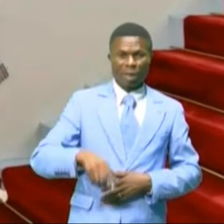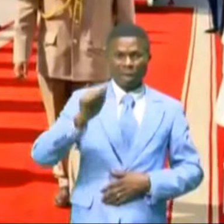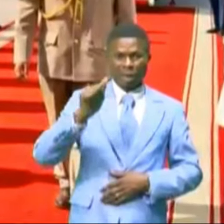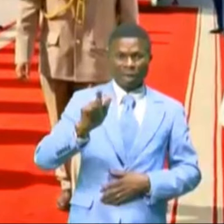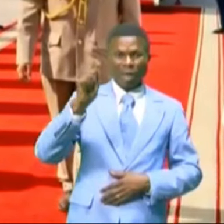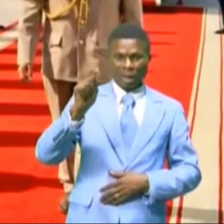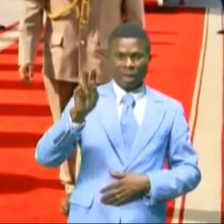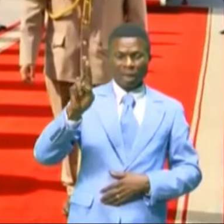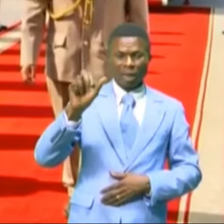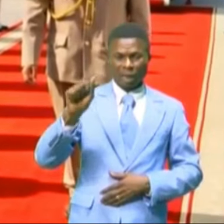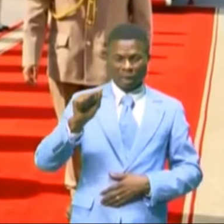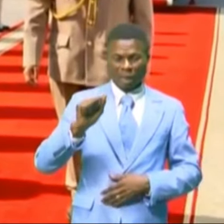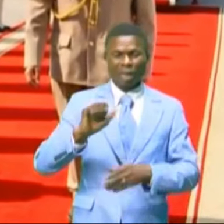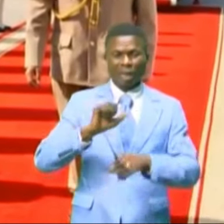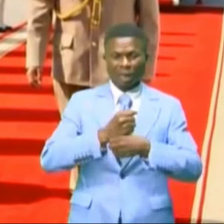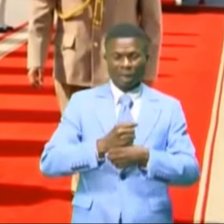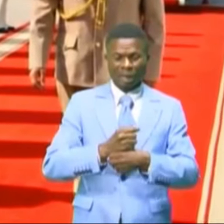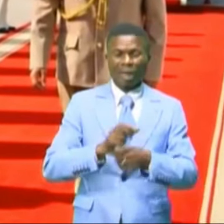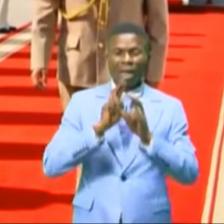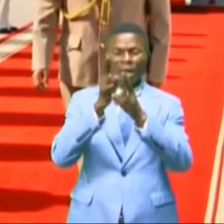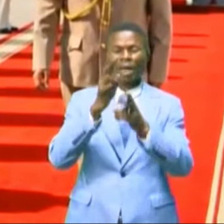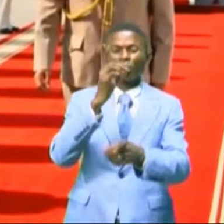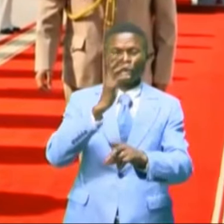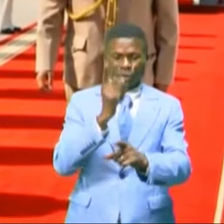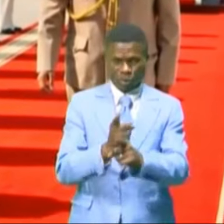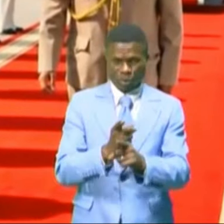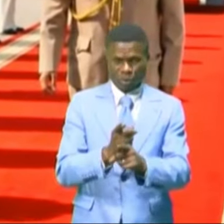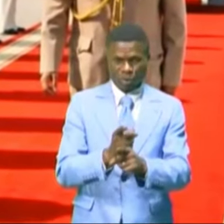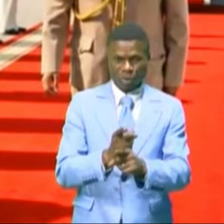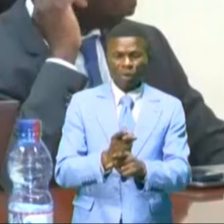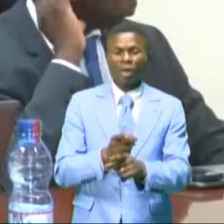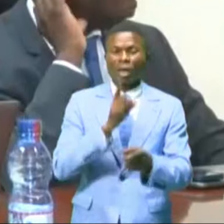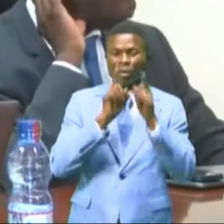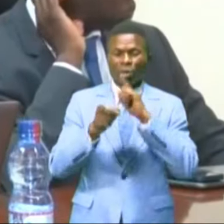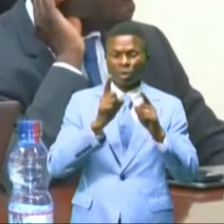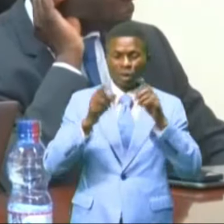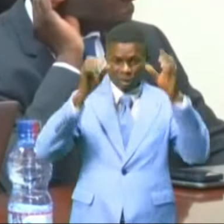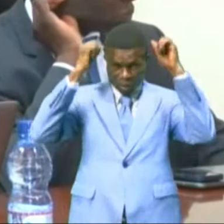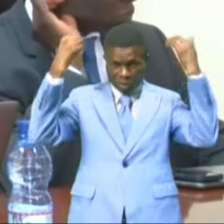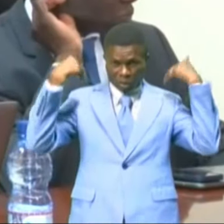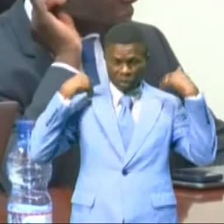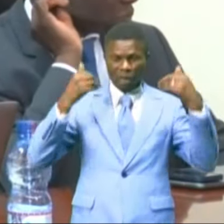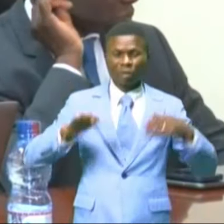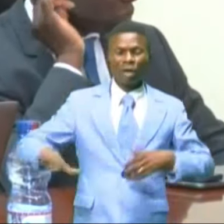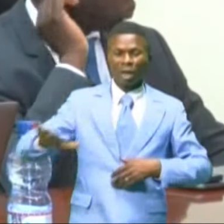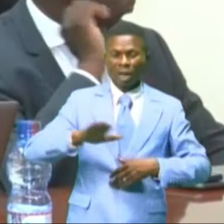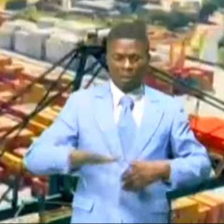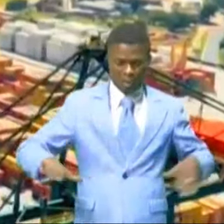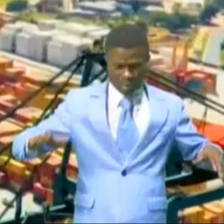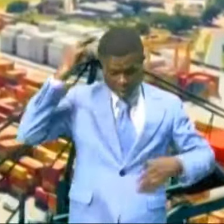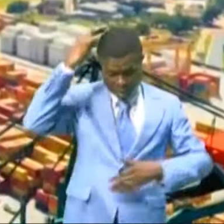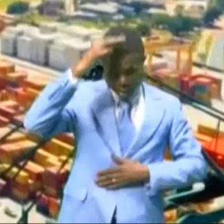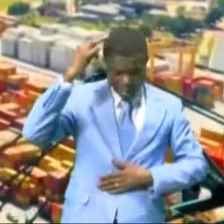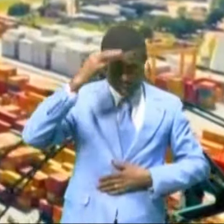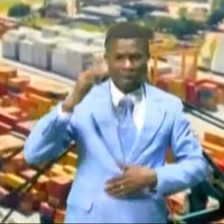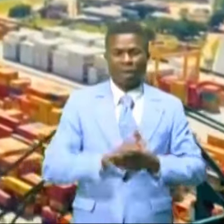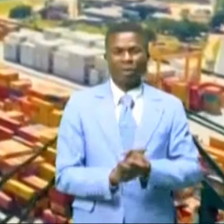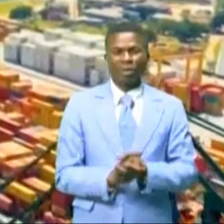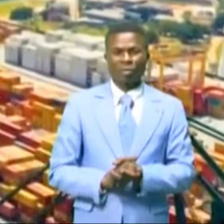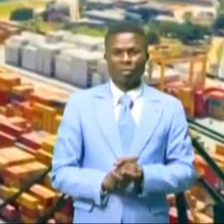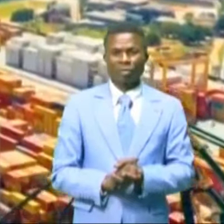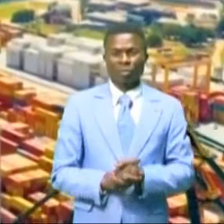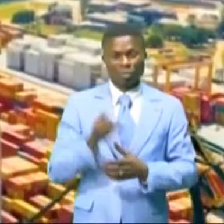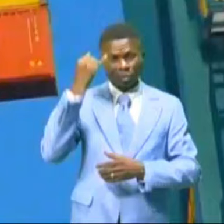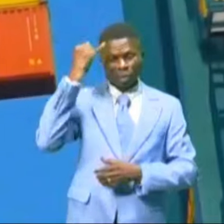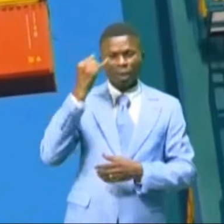Tshilombo, constitue l'une des retombées positives du séjour asiatique du chef de l'État aux Émirats Arabes Unis. MCT, leader mondial dans